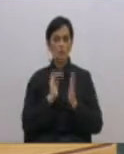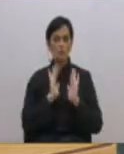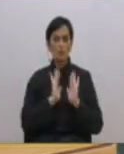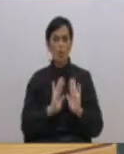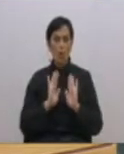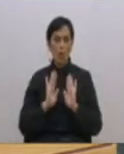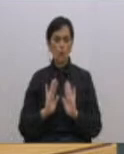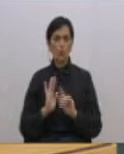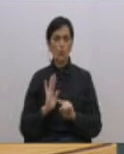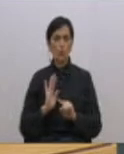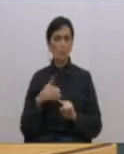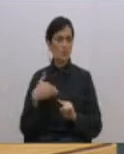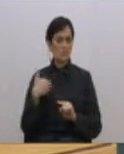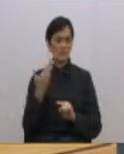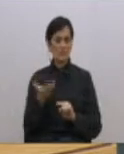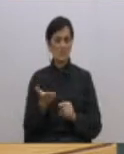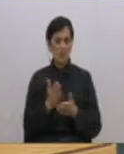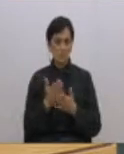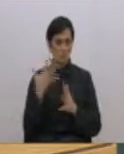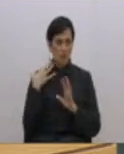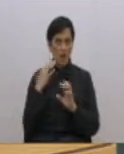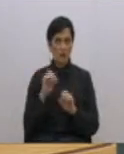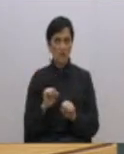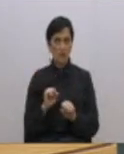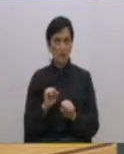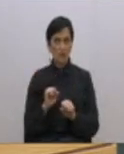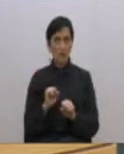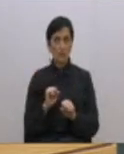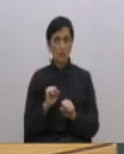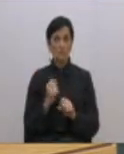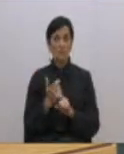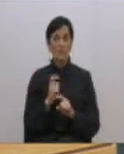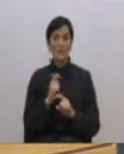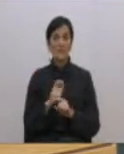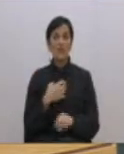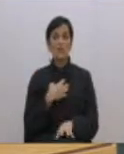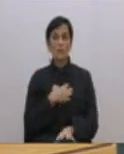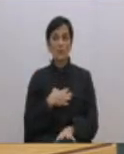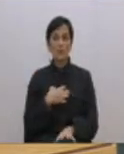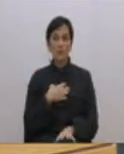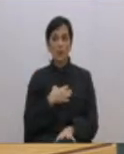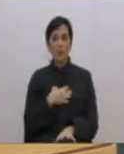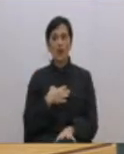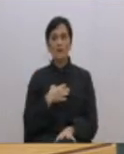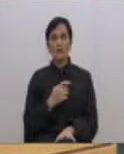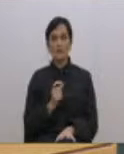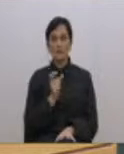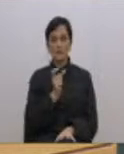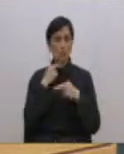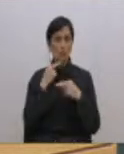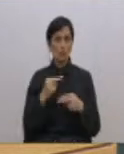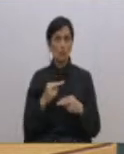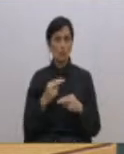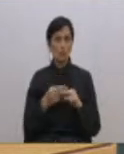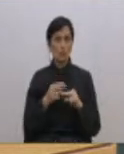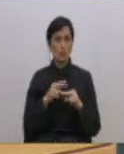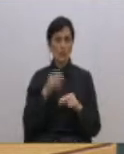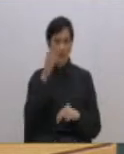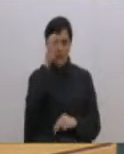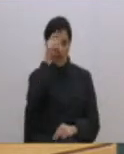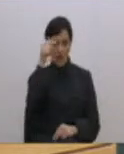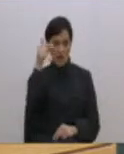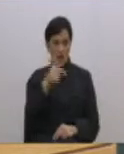მხოლოდ მისასალმებელია და მხარდასაჭერია. Ძალიან მნიშვნელოვანია ის კომპონენტი, რომელიც ჩემთვის